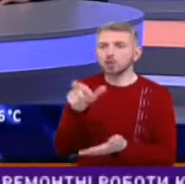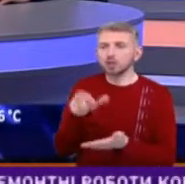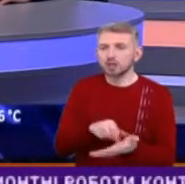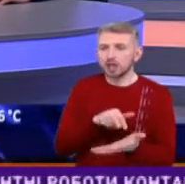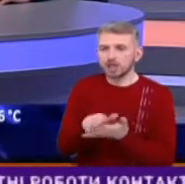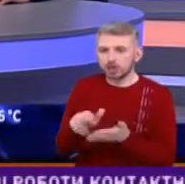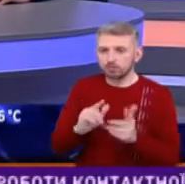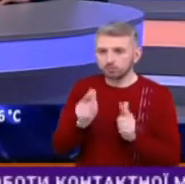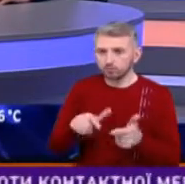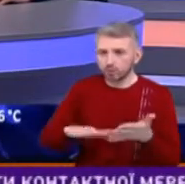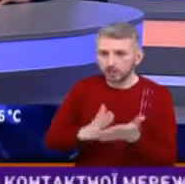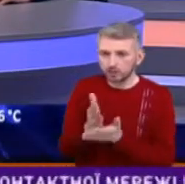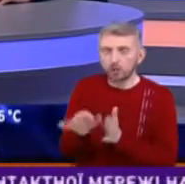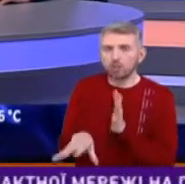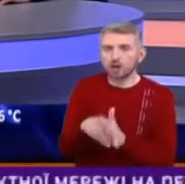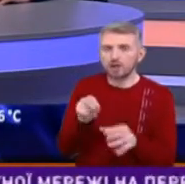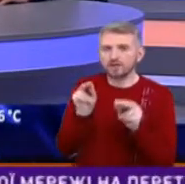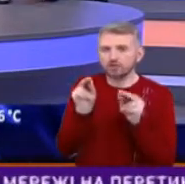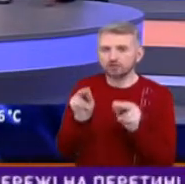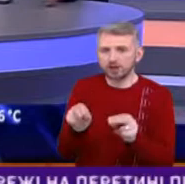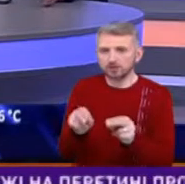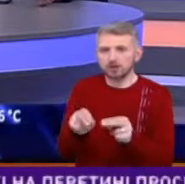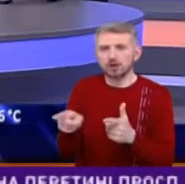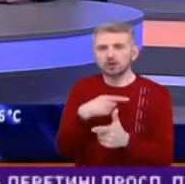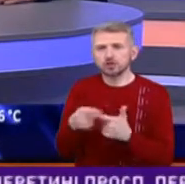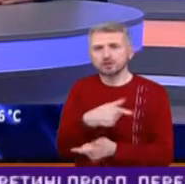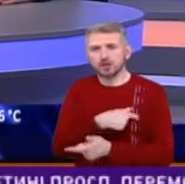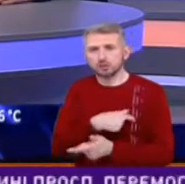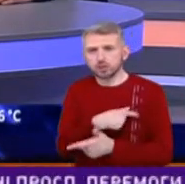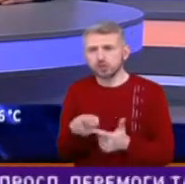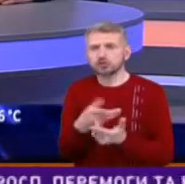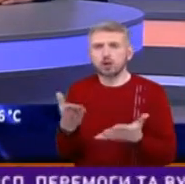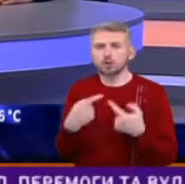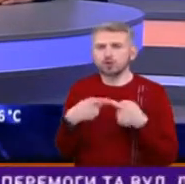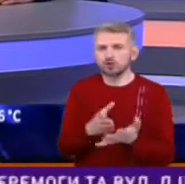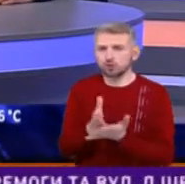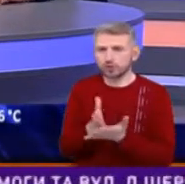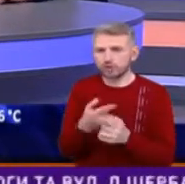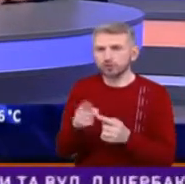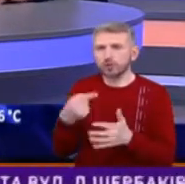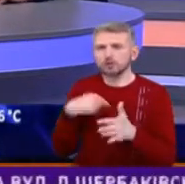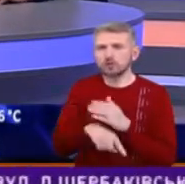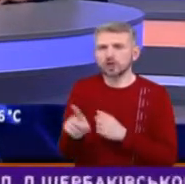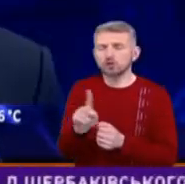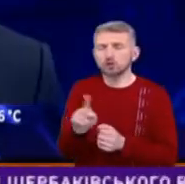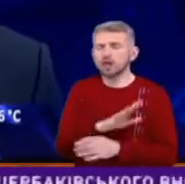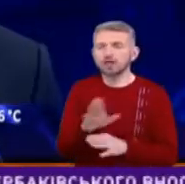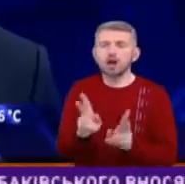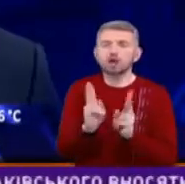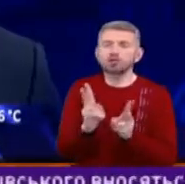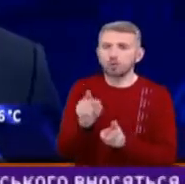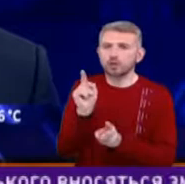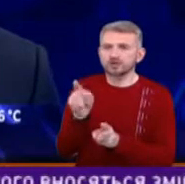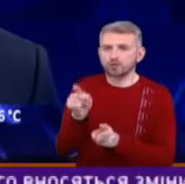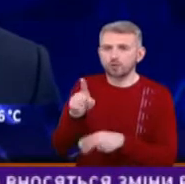і обирається, чесно обирається, там, чи в депутати, чи на якусь іншу посаду, то це означає, що не хтось йому згори,